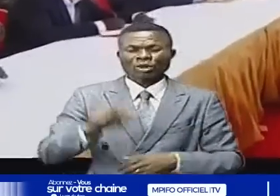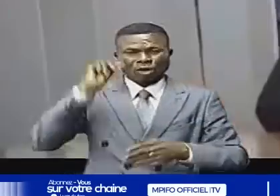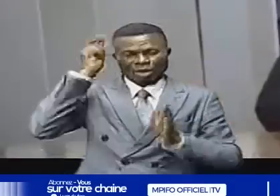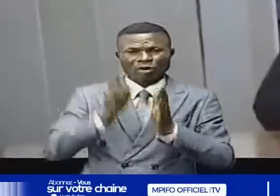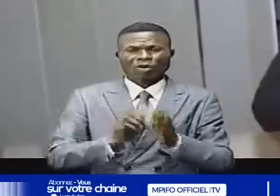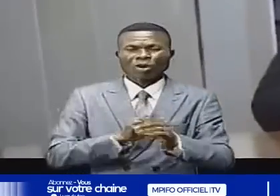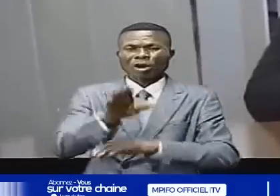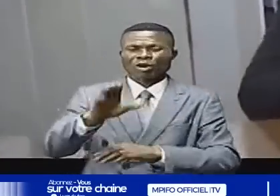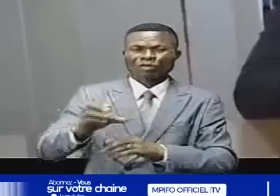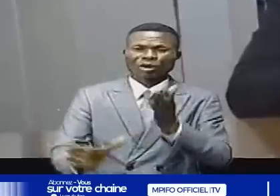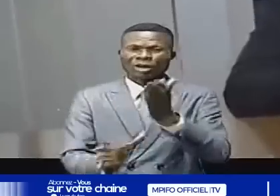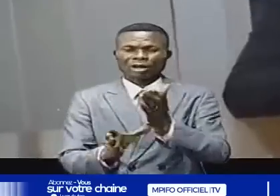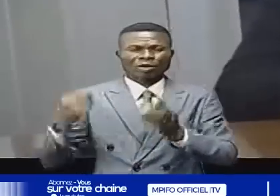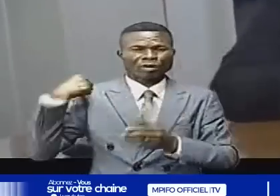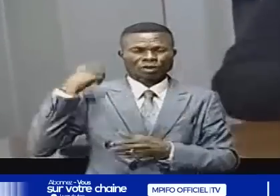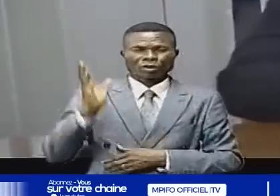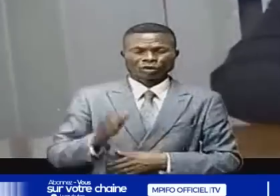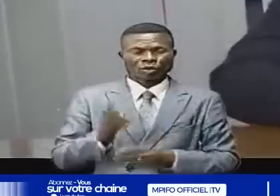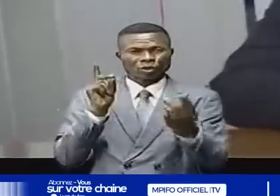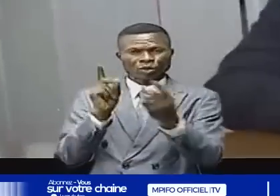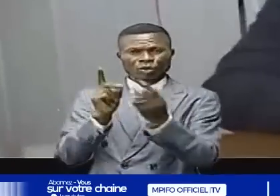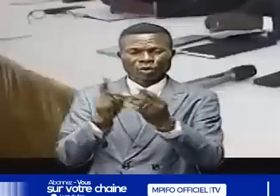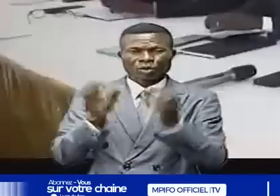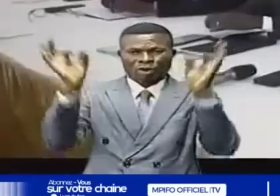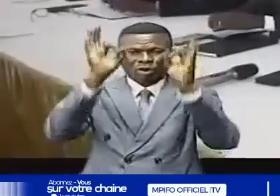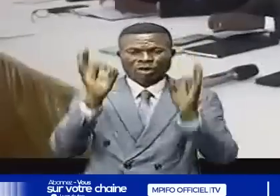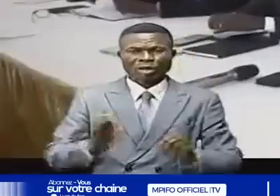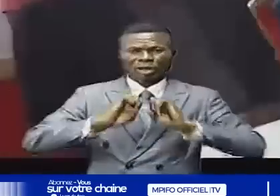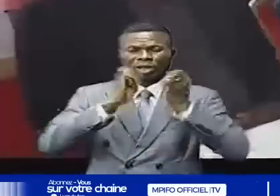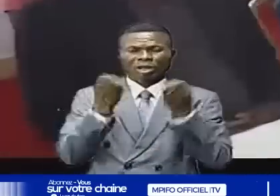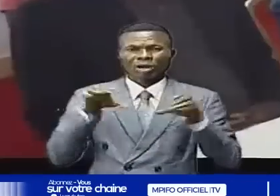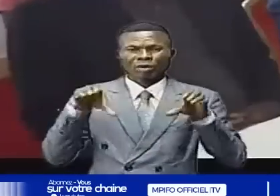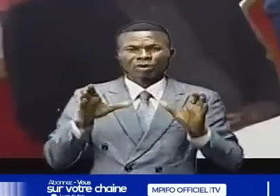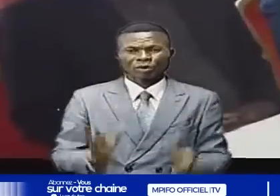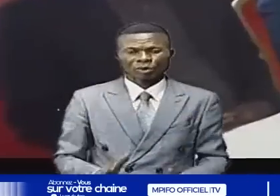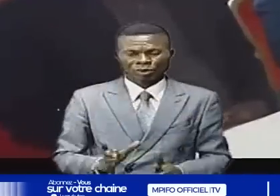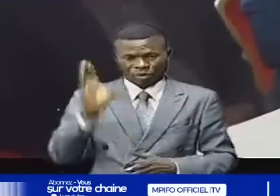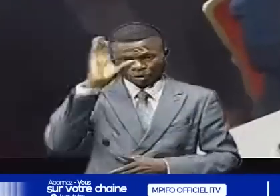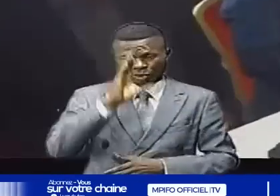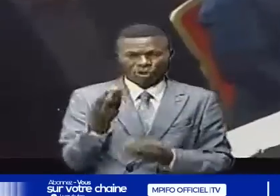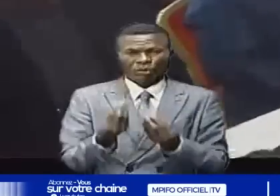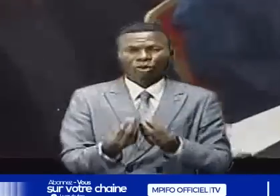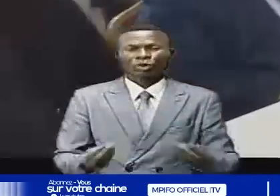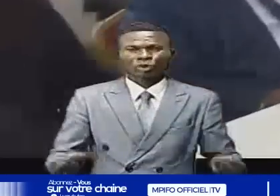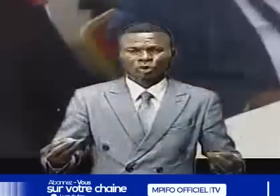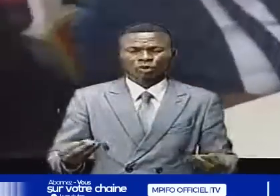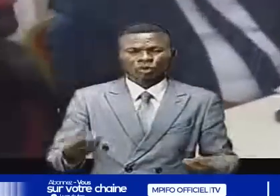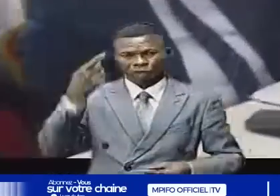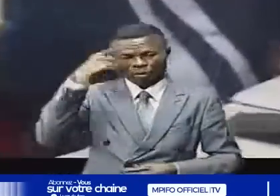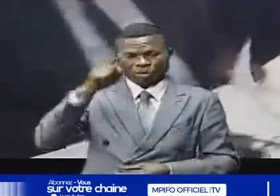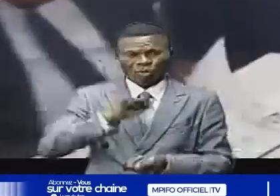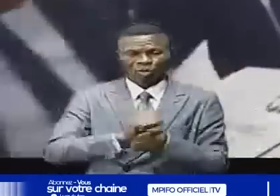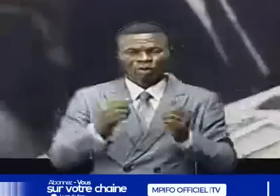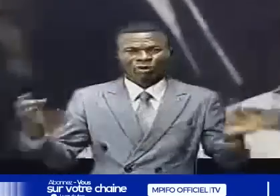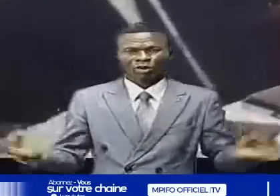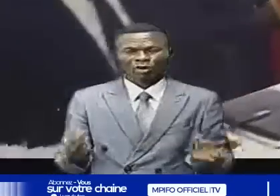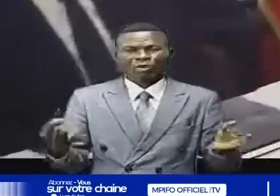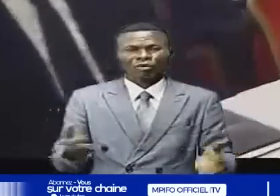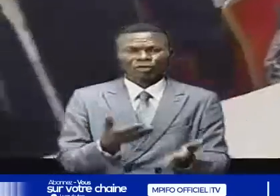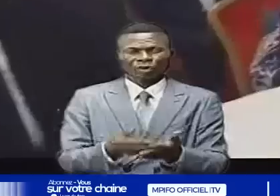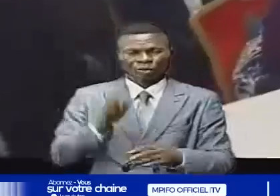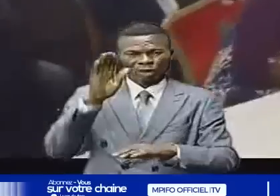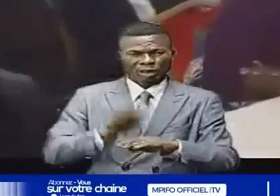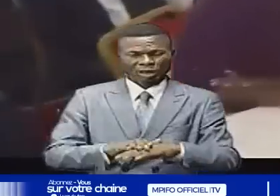vice-gouverneur, Jean-Claude Kamfa Kimimba, à consulter la Fédération des entreprises du Congo pour trouver ensemble les voies et moyens de juguler cette crise qui touche